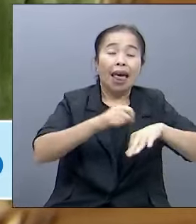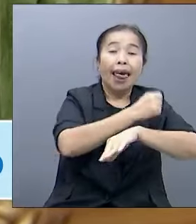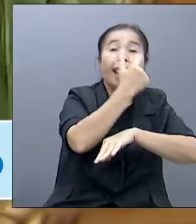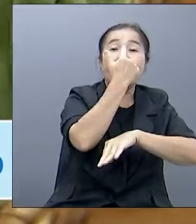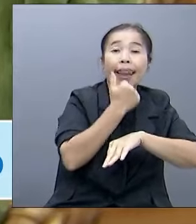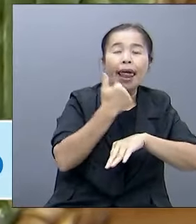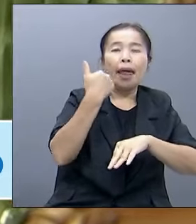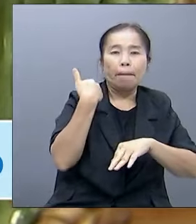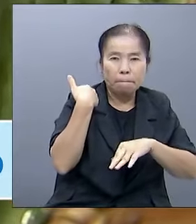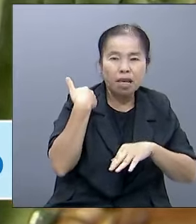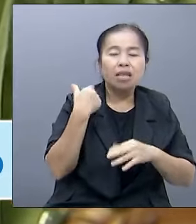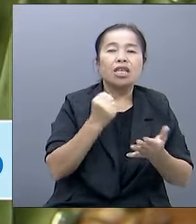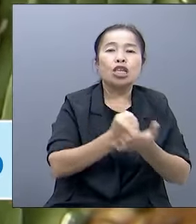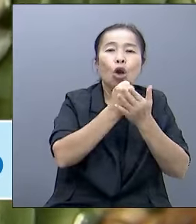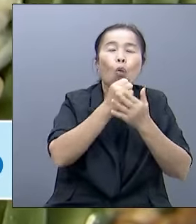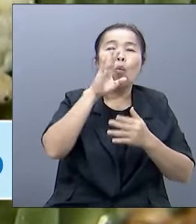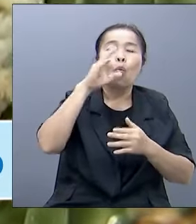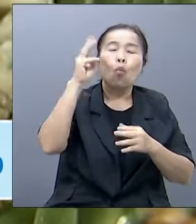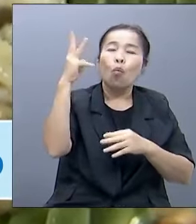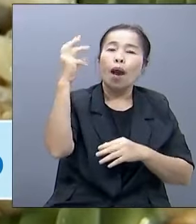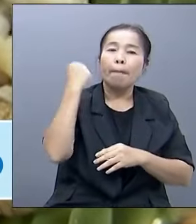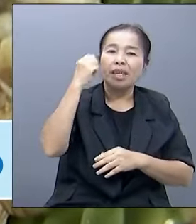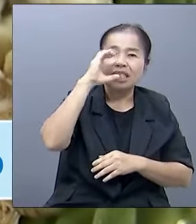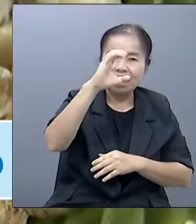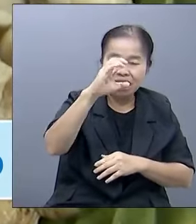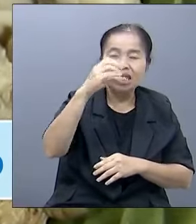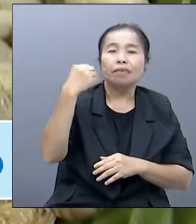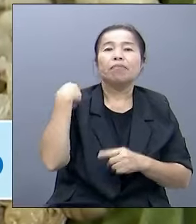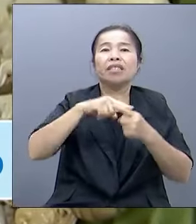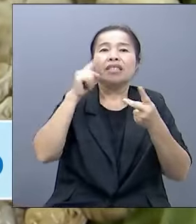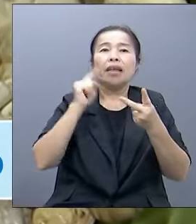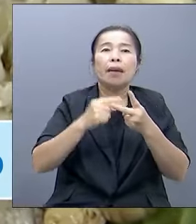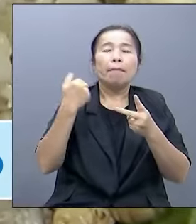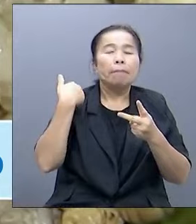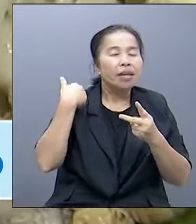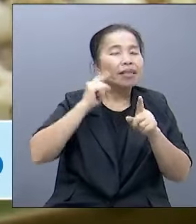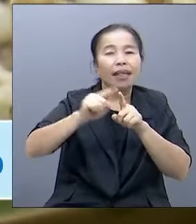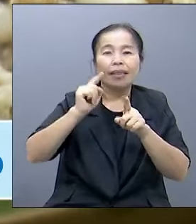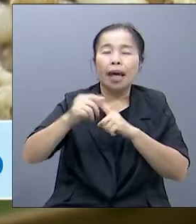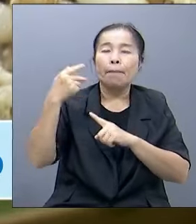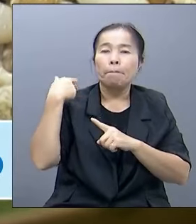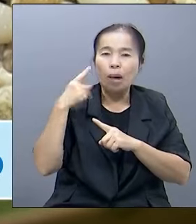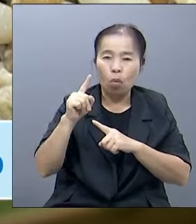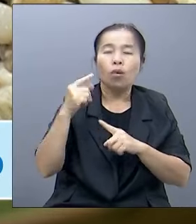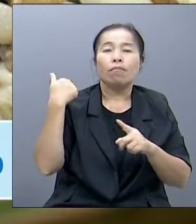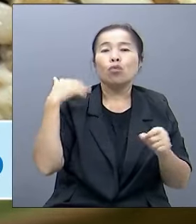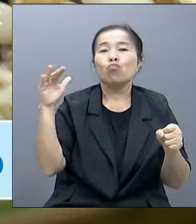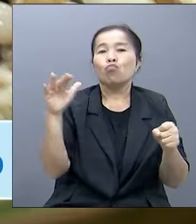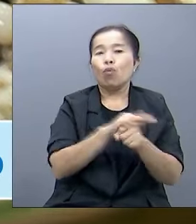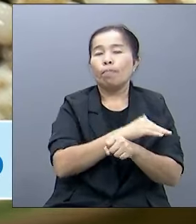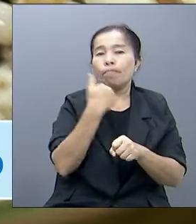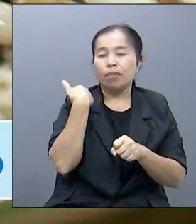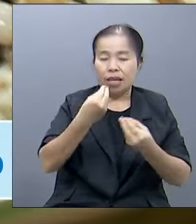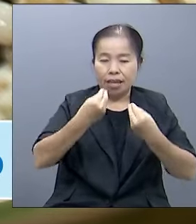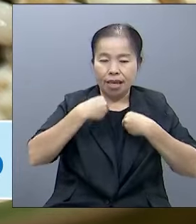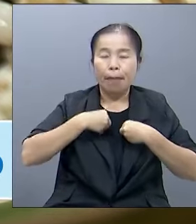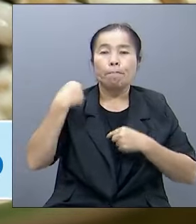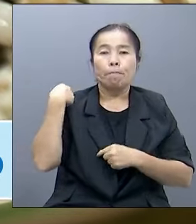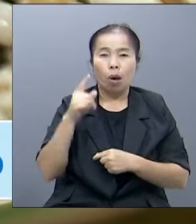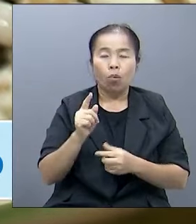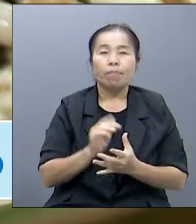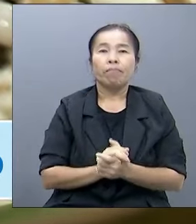แคโรทีนมีวิตามินซีและมีแร่ธาตุสังกะสีอีกด้วยนับว่าเป็นสารอาหารที่มีคุณค่าแก่ร่างกายจริงๆค่ะ เป็นเม